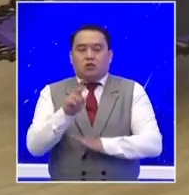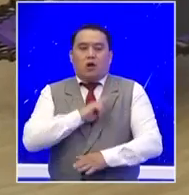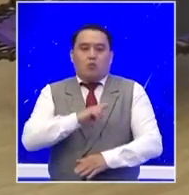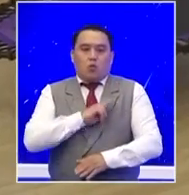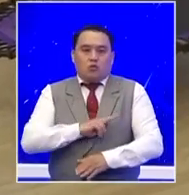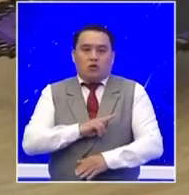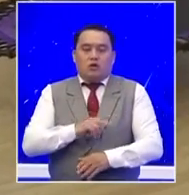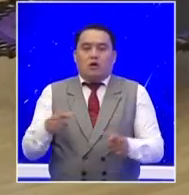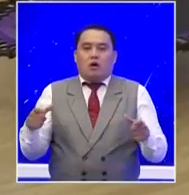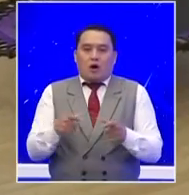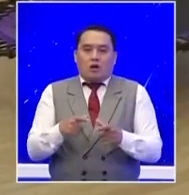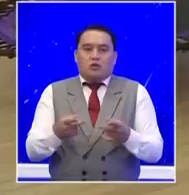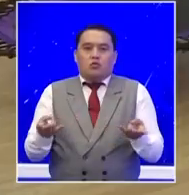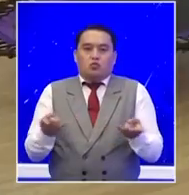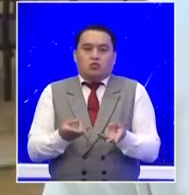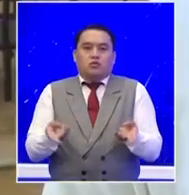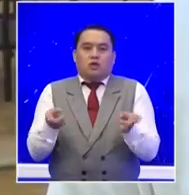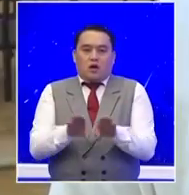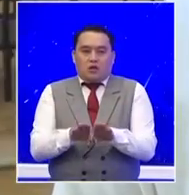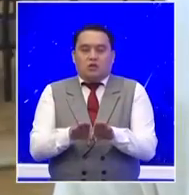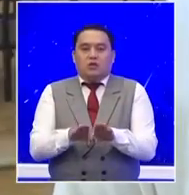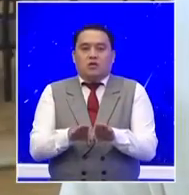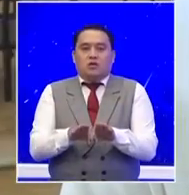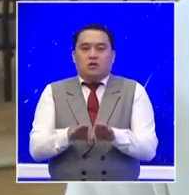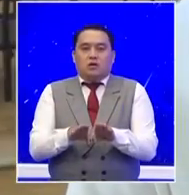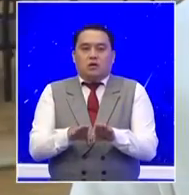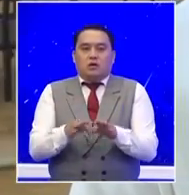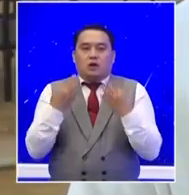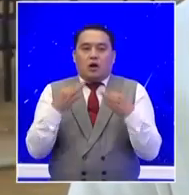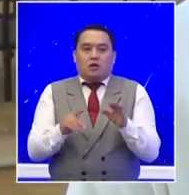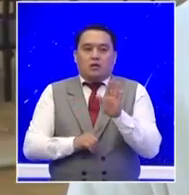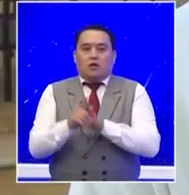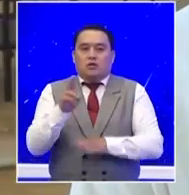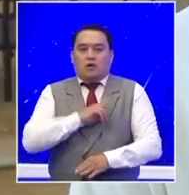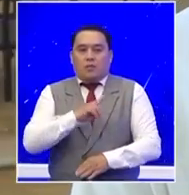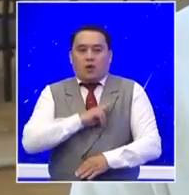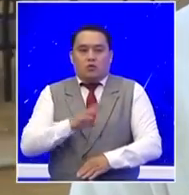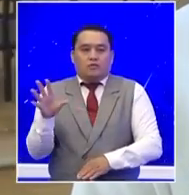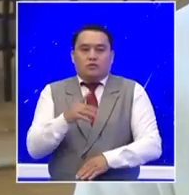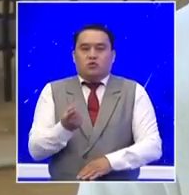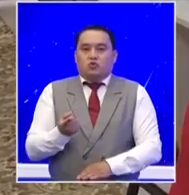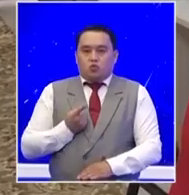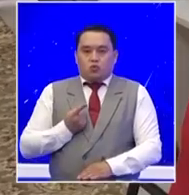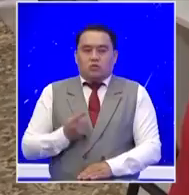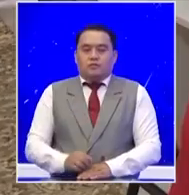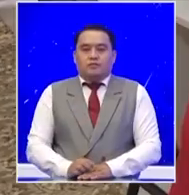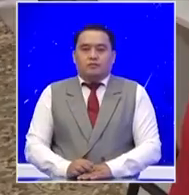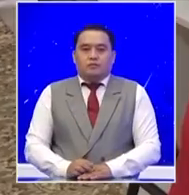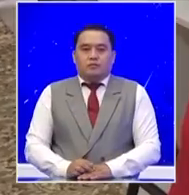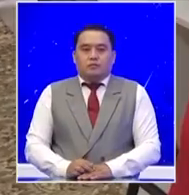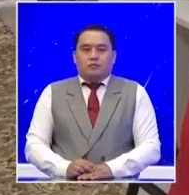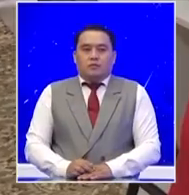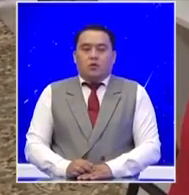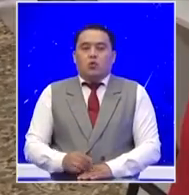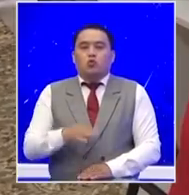как начался карантин, нам пришлось закрыться. Вот теперь, как разрешат, сразу начнем работать, потому что все ждут этого. Другая жительница